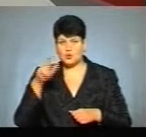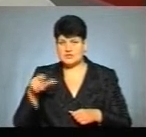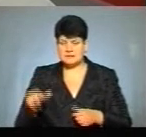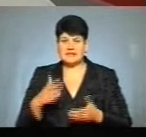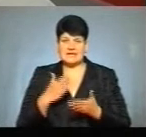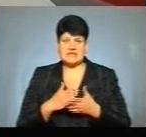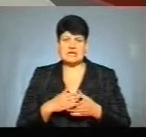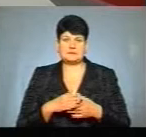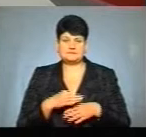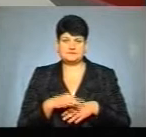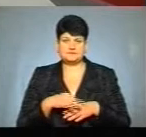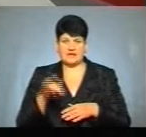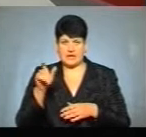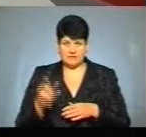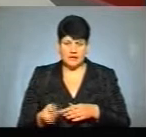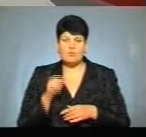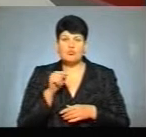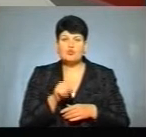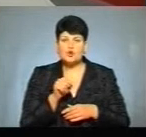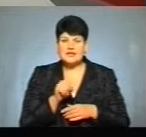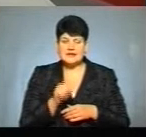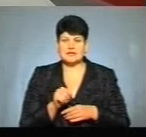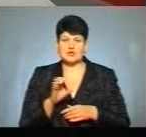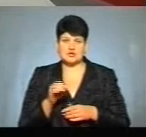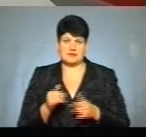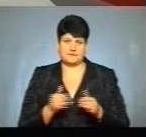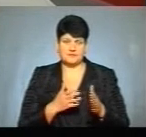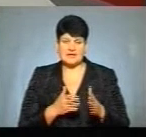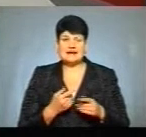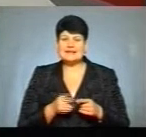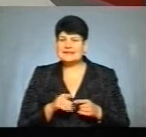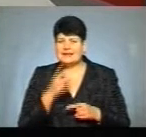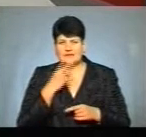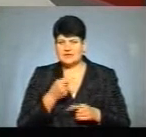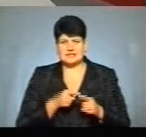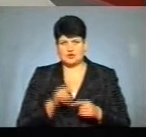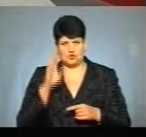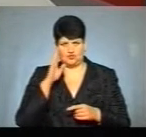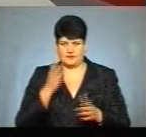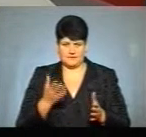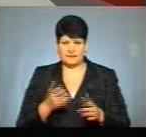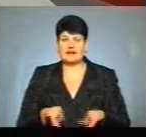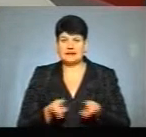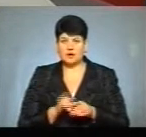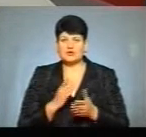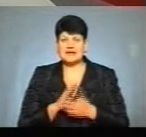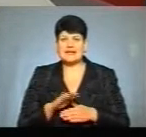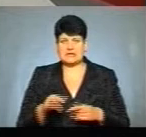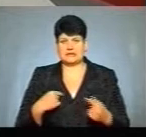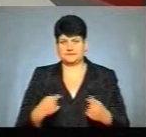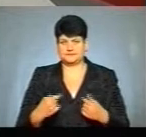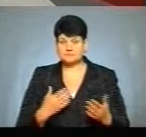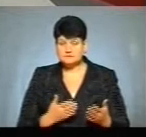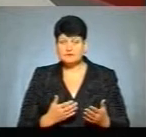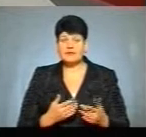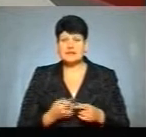являються керівниками, про їхні соціальні забезпечення, незважаючи на те, що це чоловіки. Також є і діти, які в нас постраждали. Це